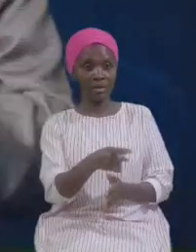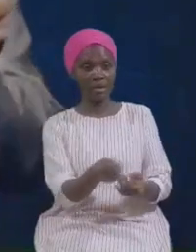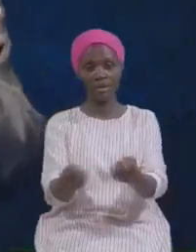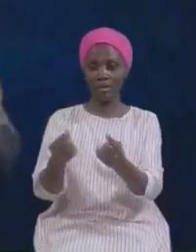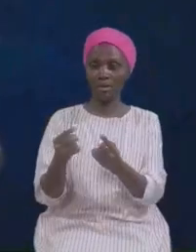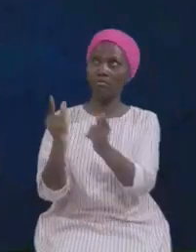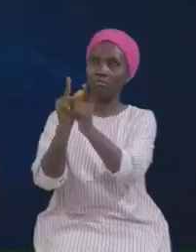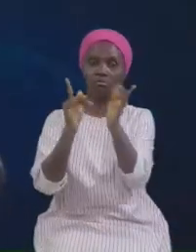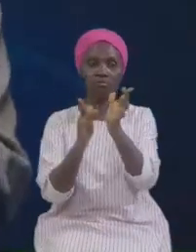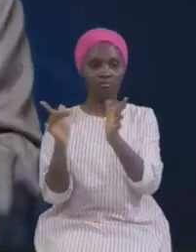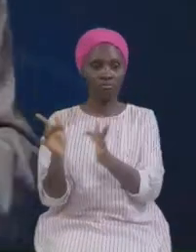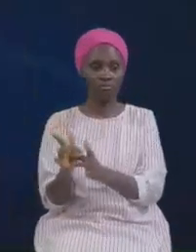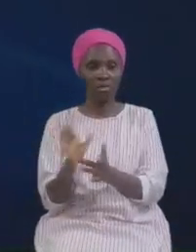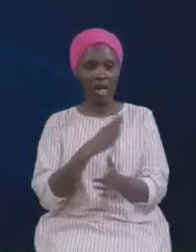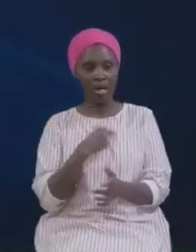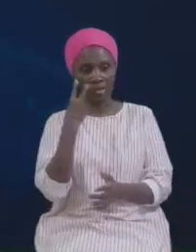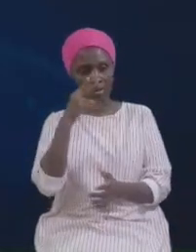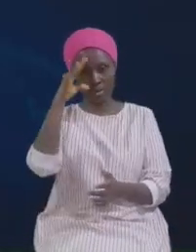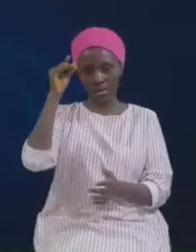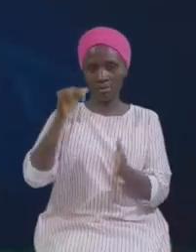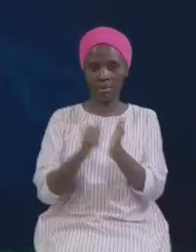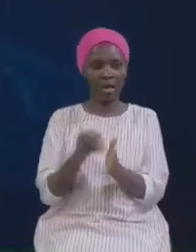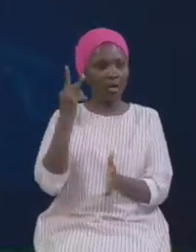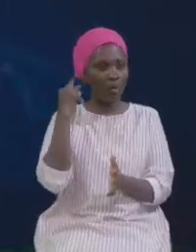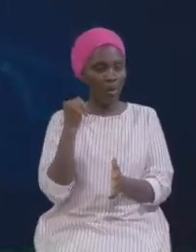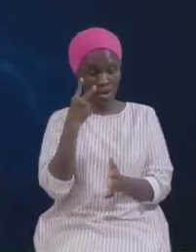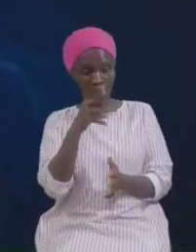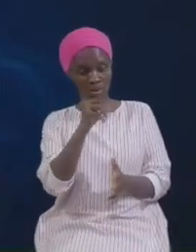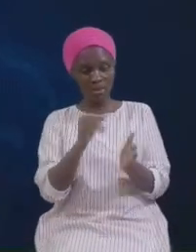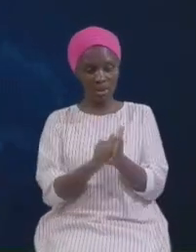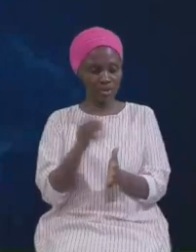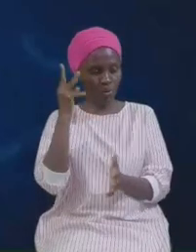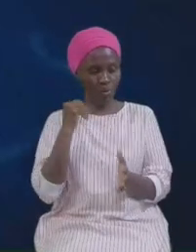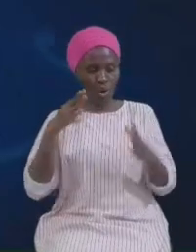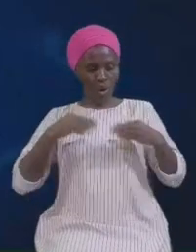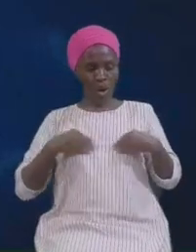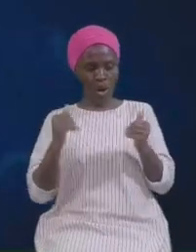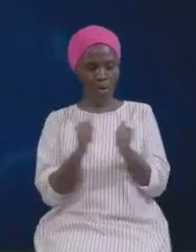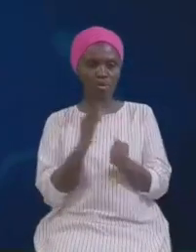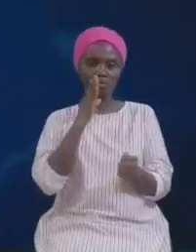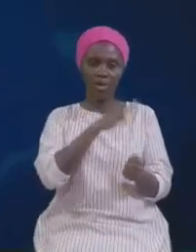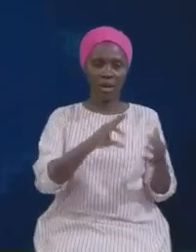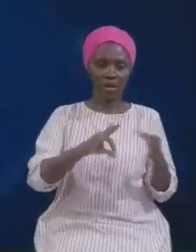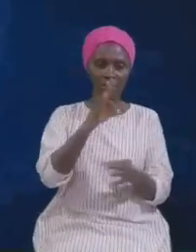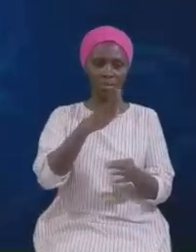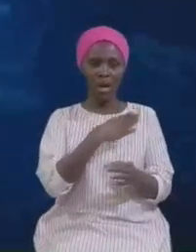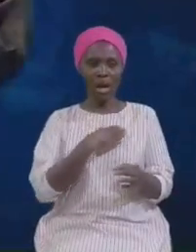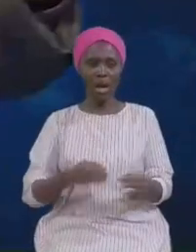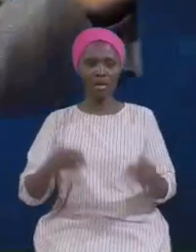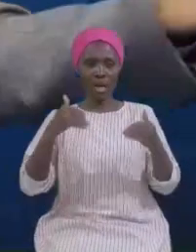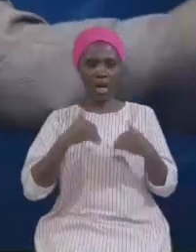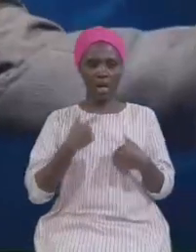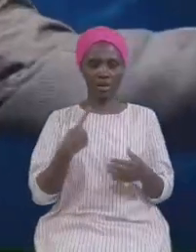de Jésus et ils virent le démoniaque, celui qui avait eu la